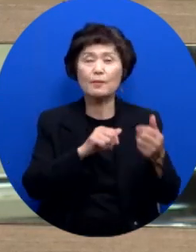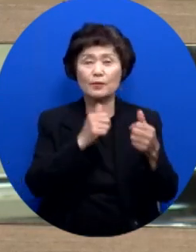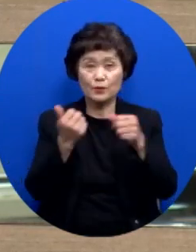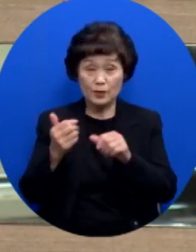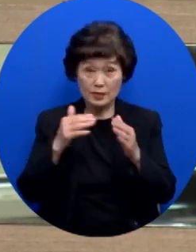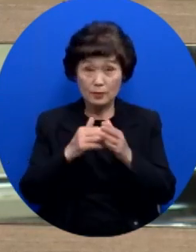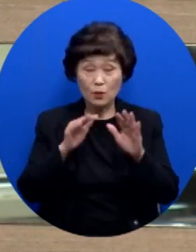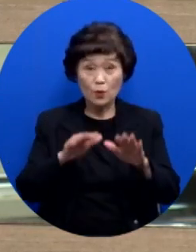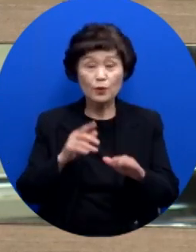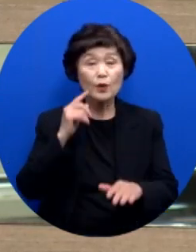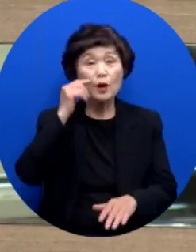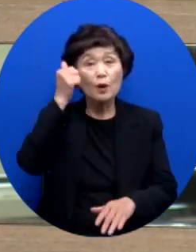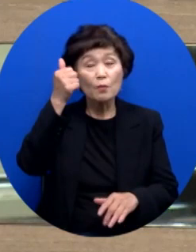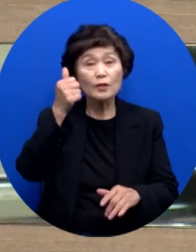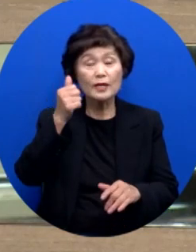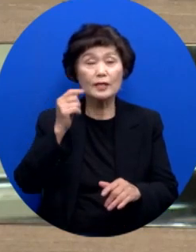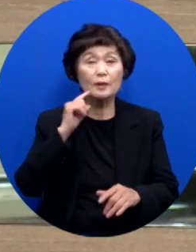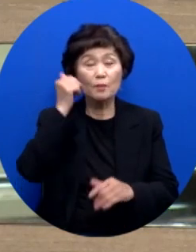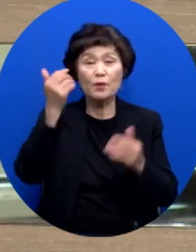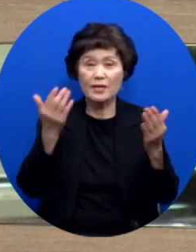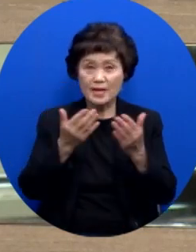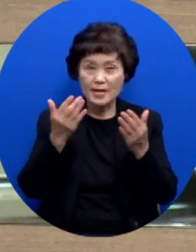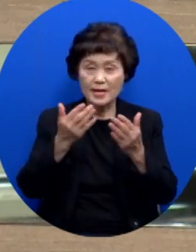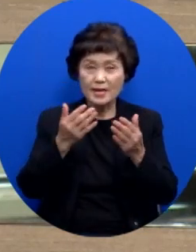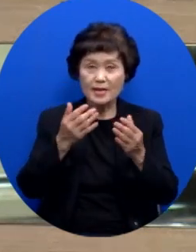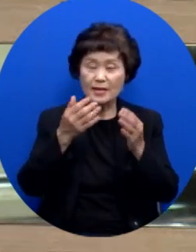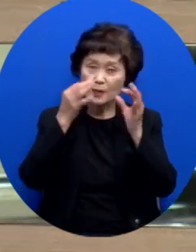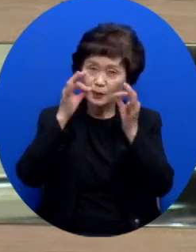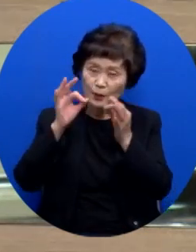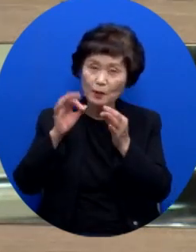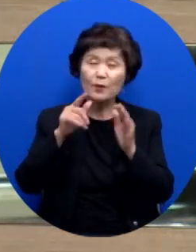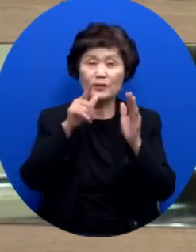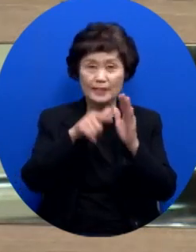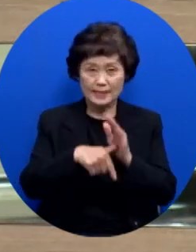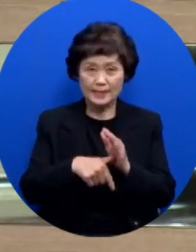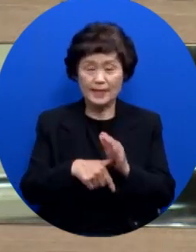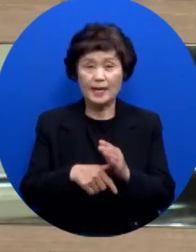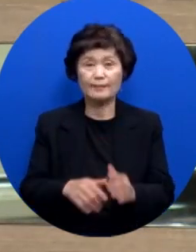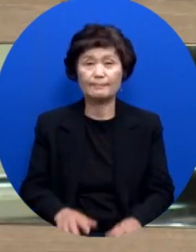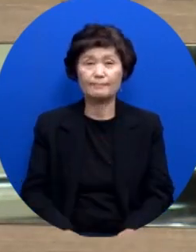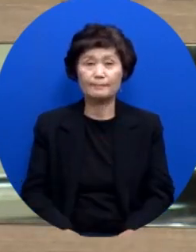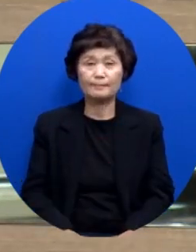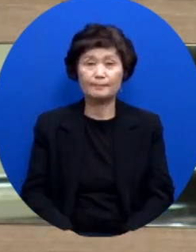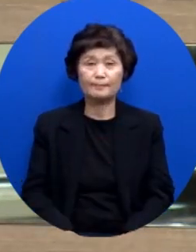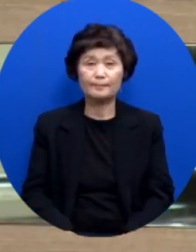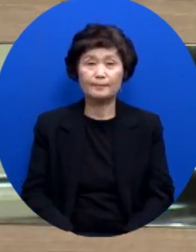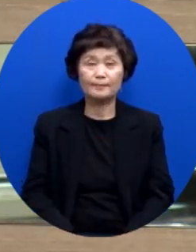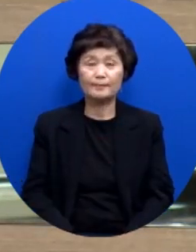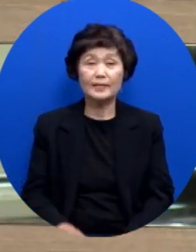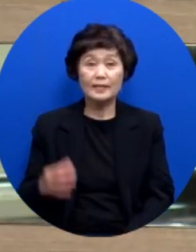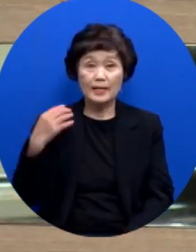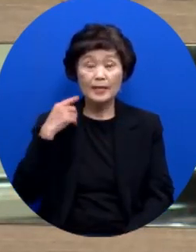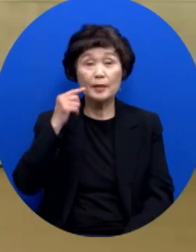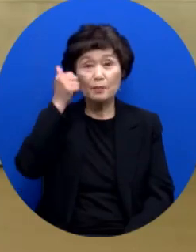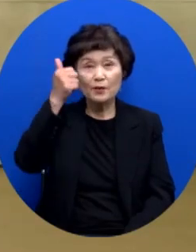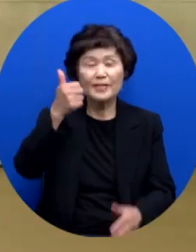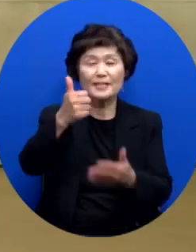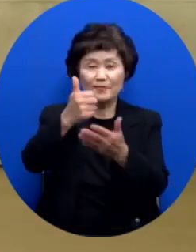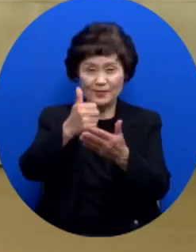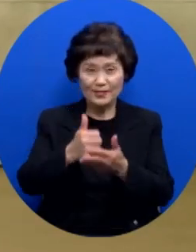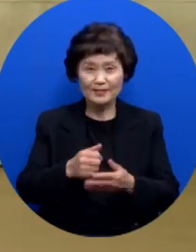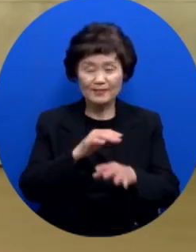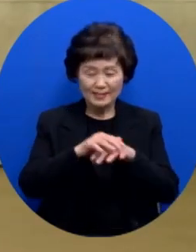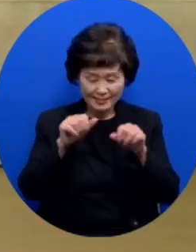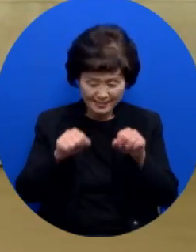목사님의 목회를 회고하는 시간을 갖도록 할 텐데요. 이 자리에 부산 수용로 교회 이규현 담임 목사님 모셨습니다. 목사님 안녕하세요.